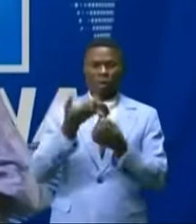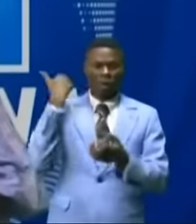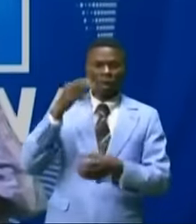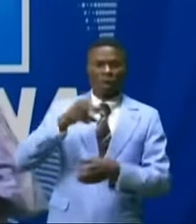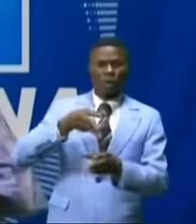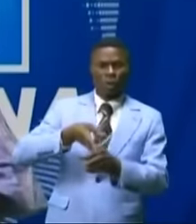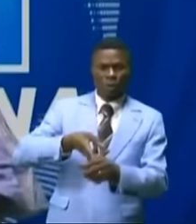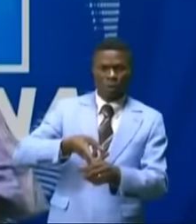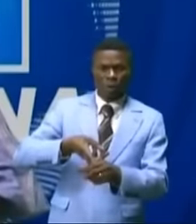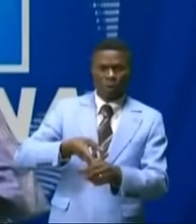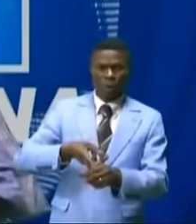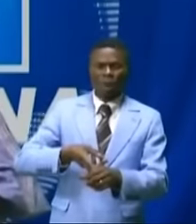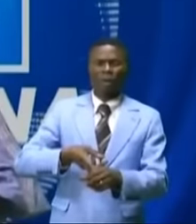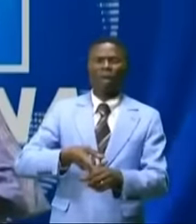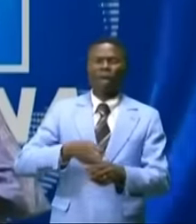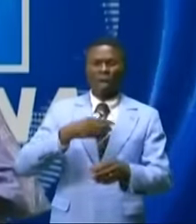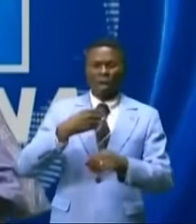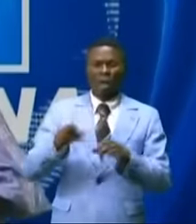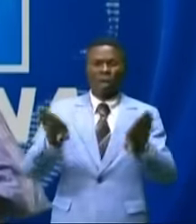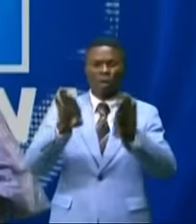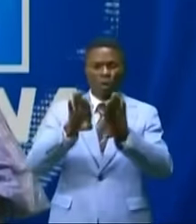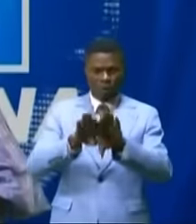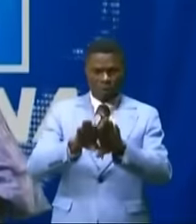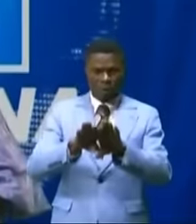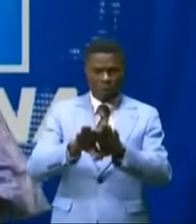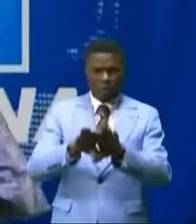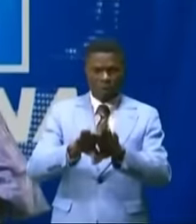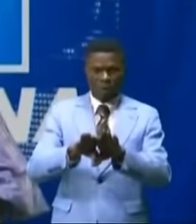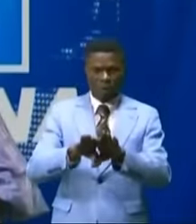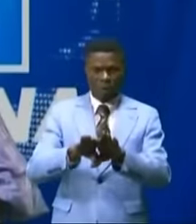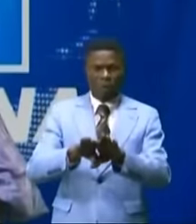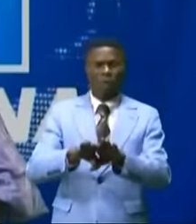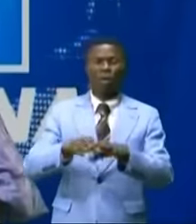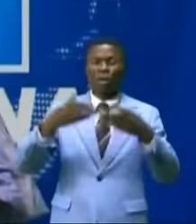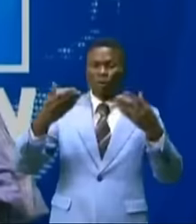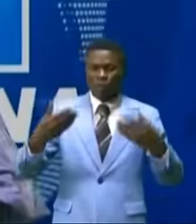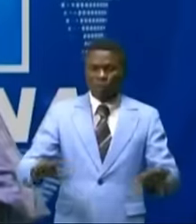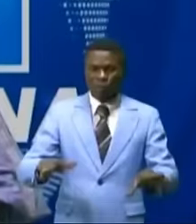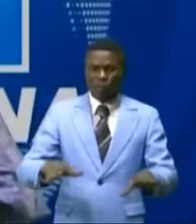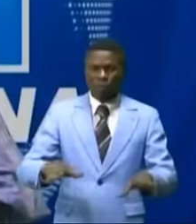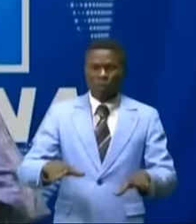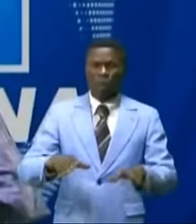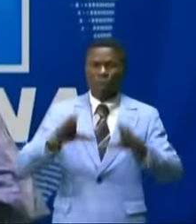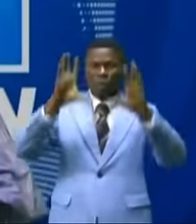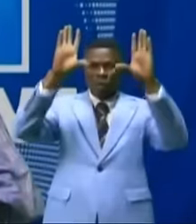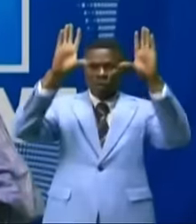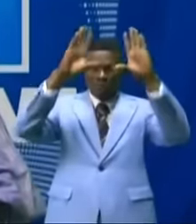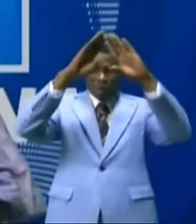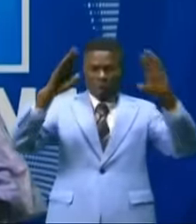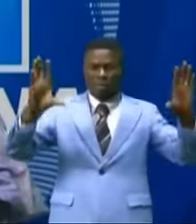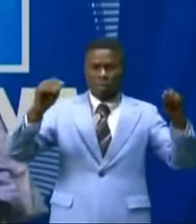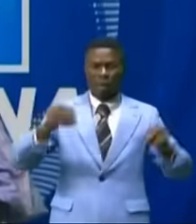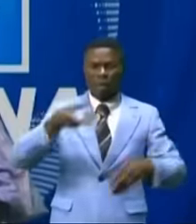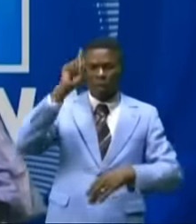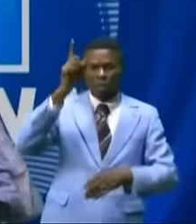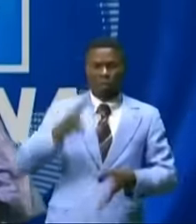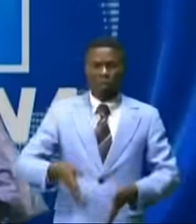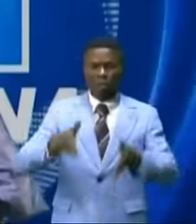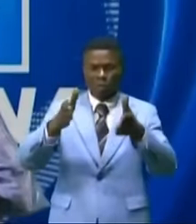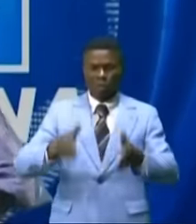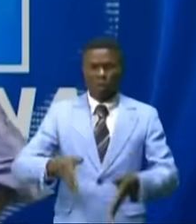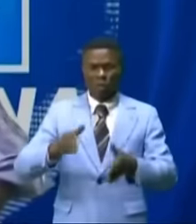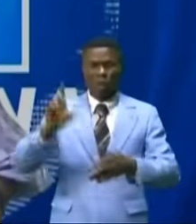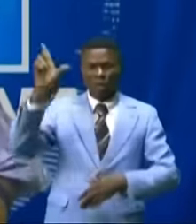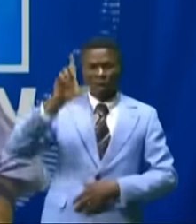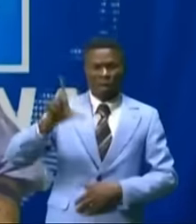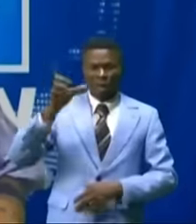Hydrocarbures, Didier Boudimbou, a procédé à la fermeture définitive d'un dépôt situé à la première rue Forgeron,